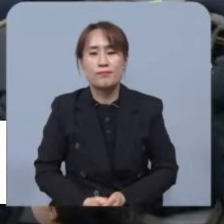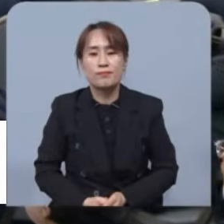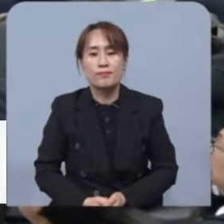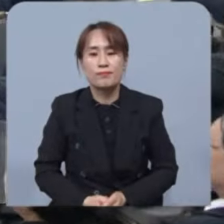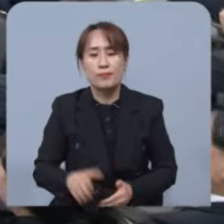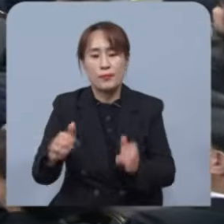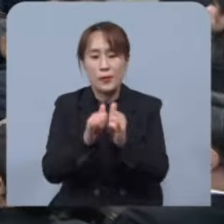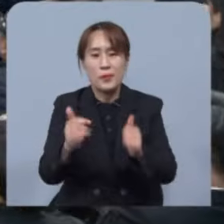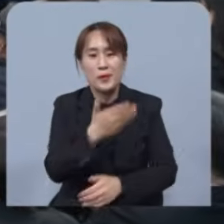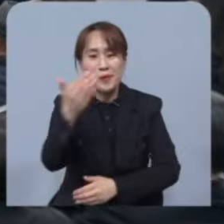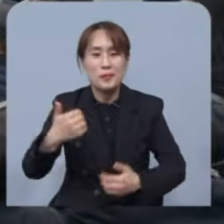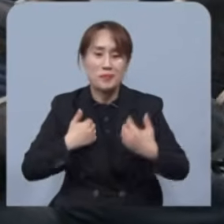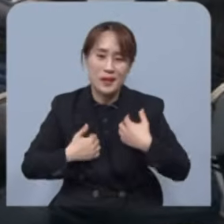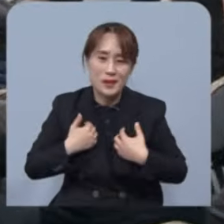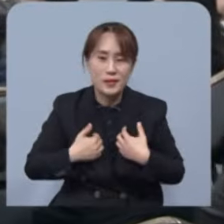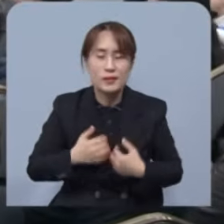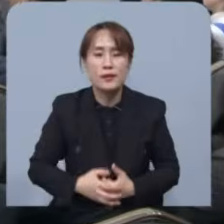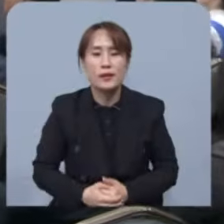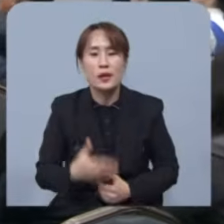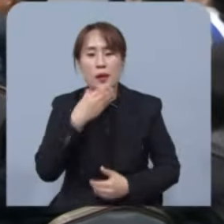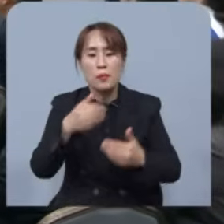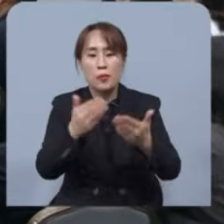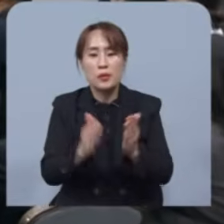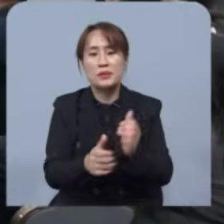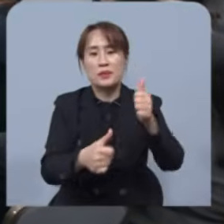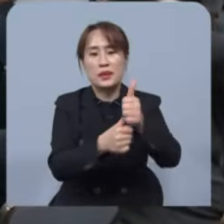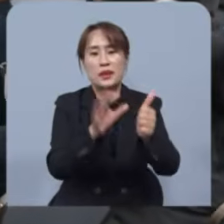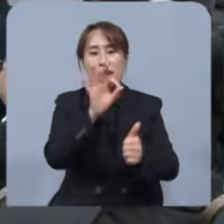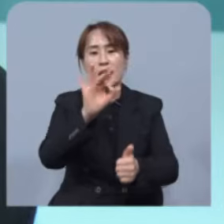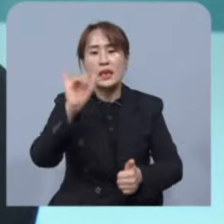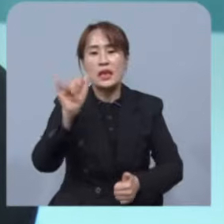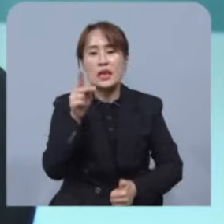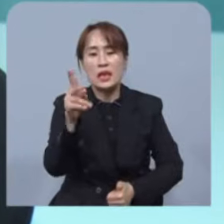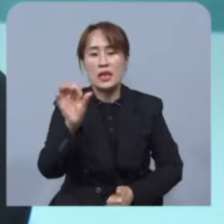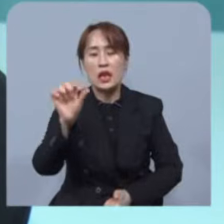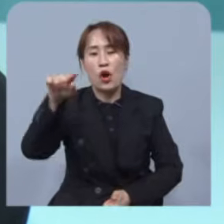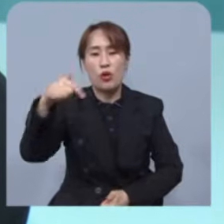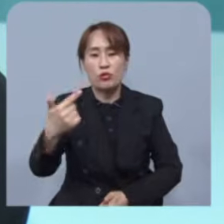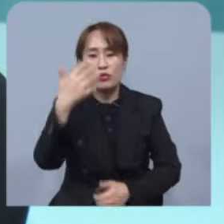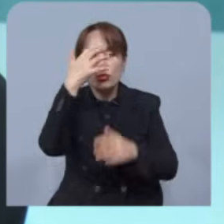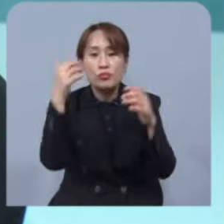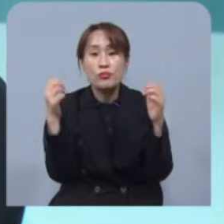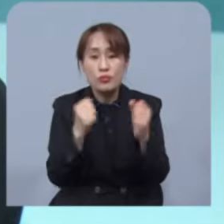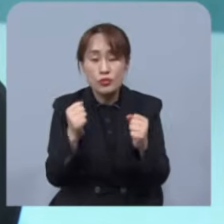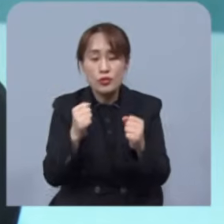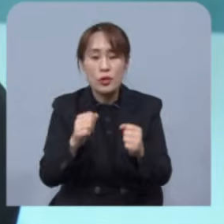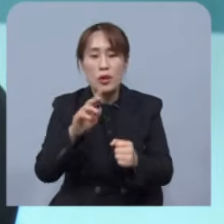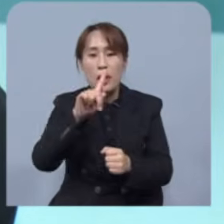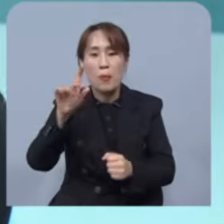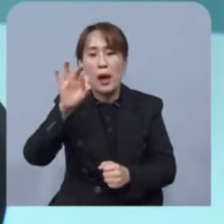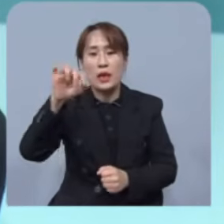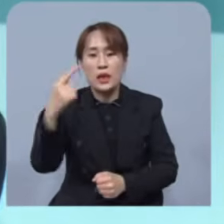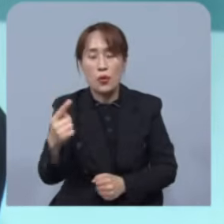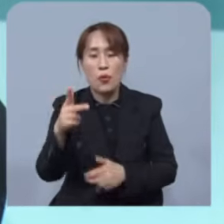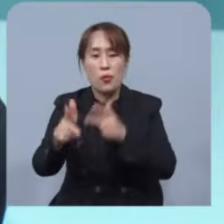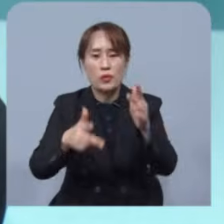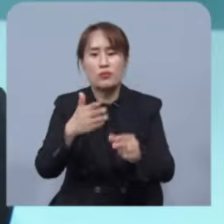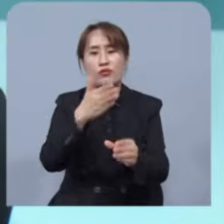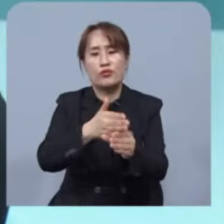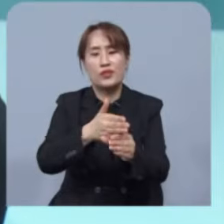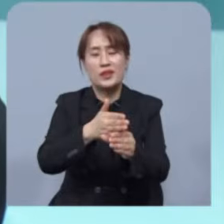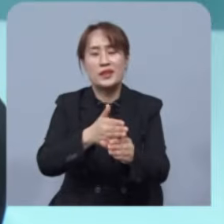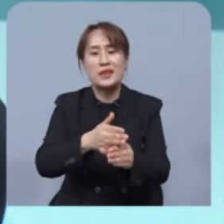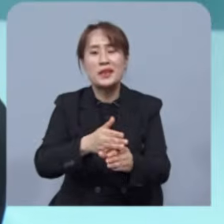네, 도민 여러분 반갑습니다. 보건복지부 2차관 이형훈입니다. 충청북도 바이오 헬스 산업 혁신의